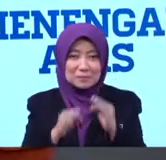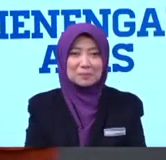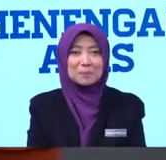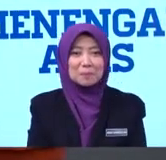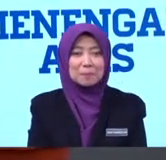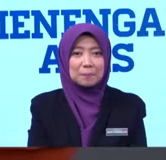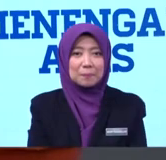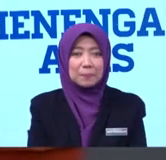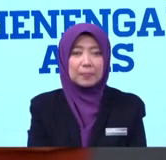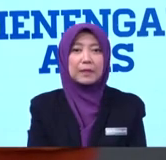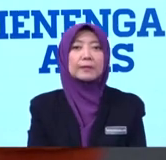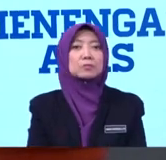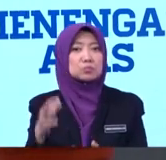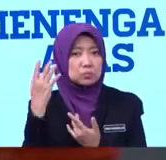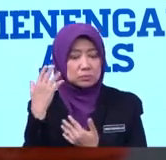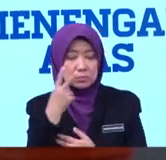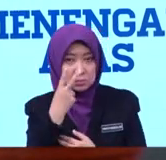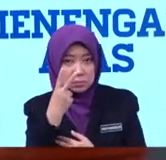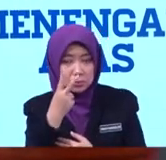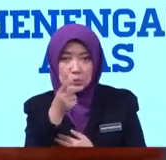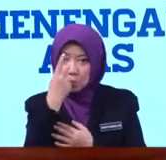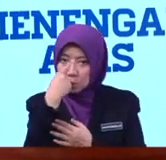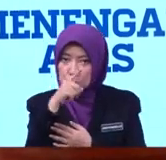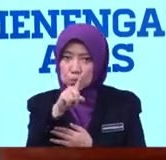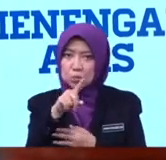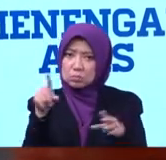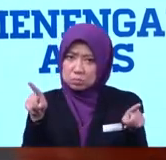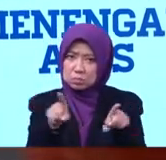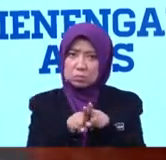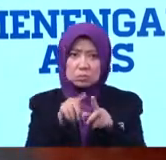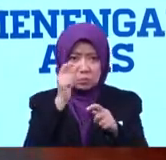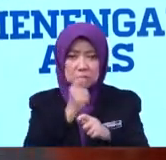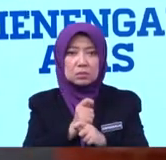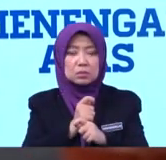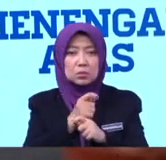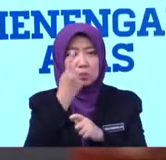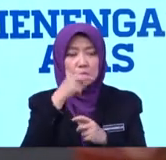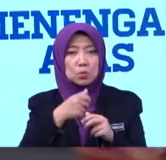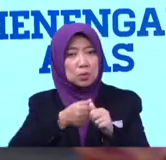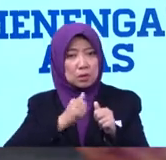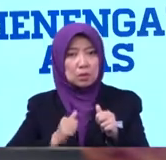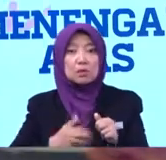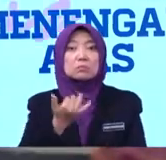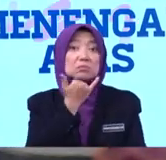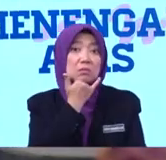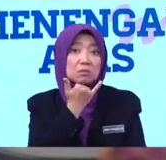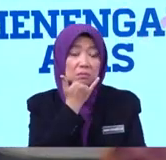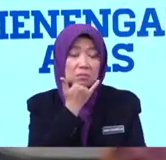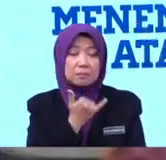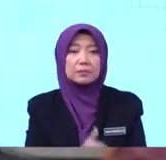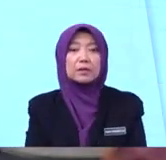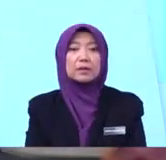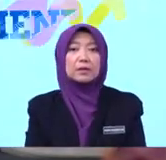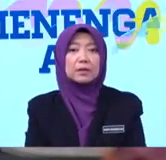yang tepat untuk enak kan kesilapan dalam mengambil isi padu jadi ini baru